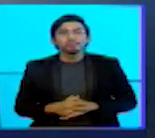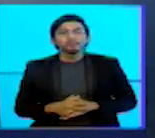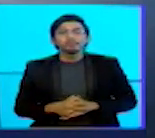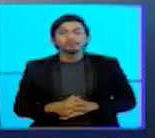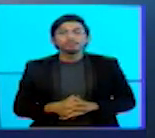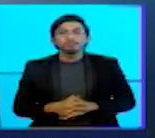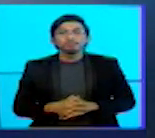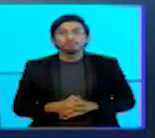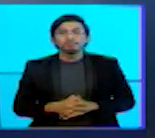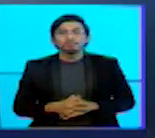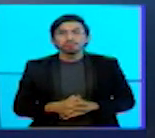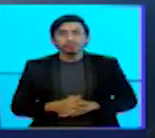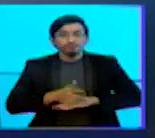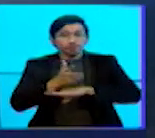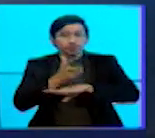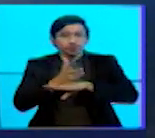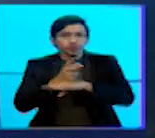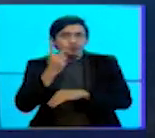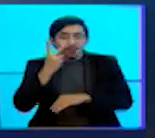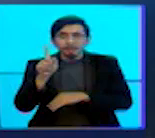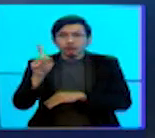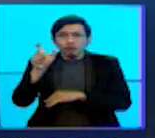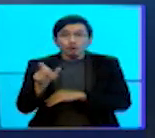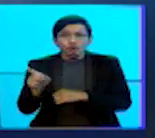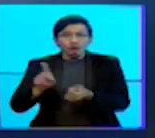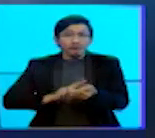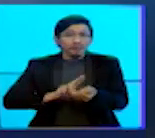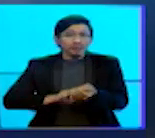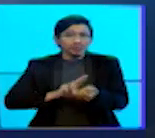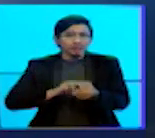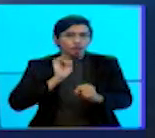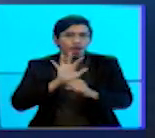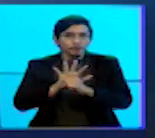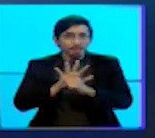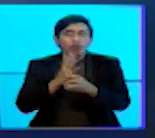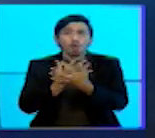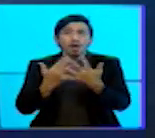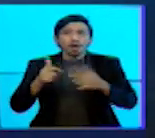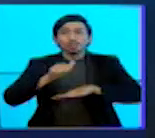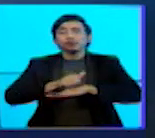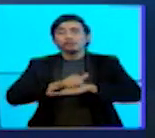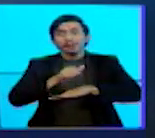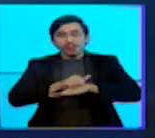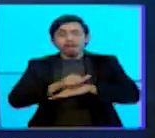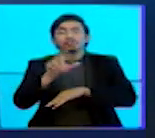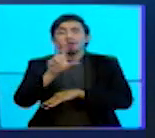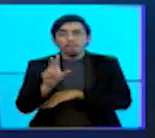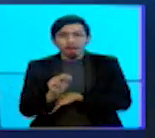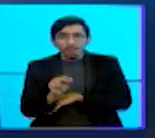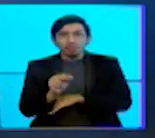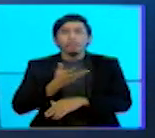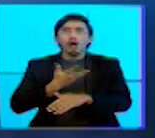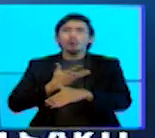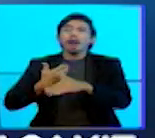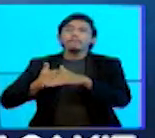Dalam rekaman CCTV, seorang pasien positif COVID-19 warga Kecamatan Rancakalong, Sumedang, Jawa Barat, mencoba kabur dari ruang isolasi